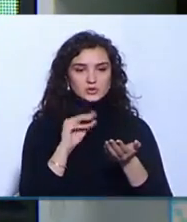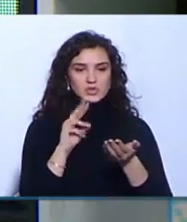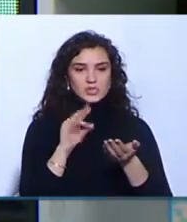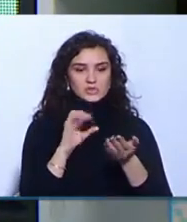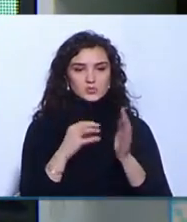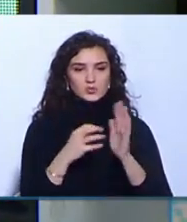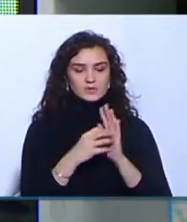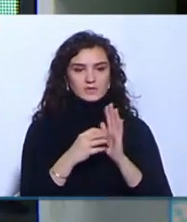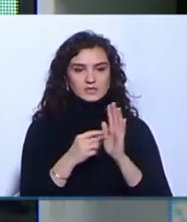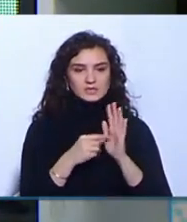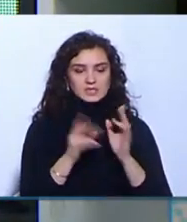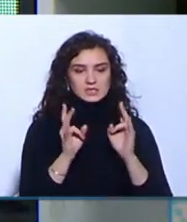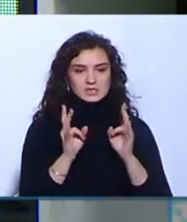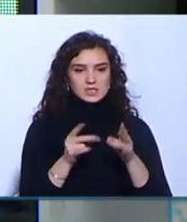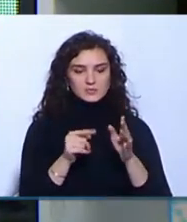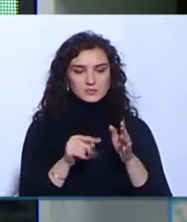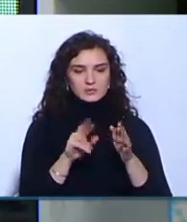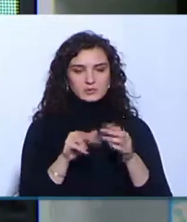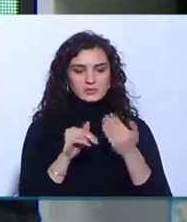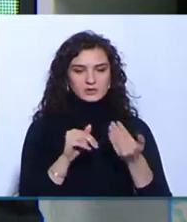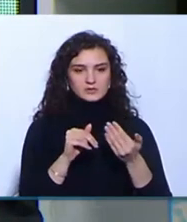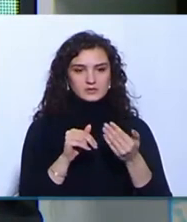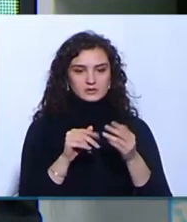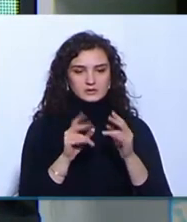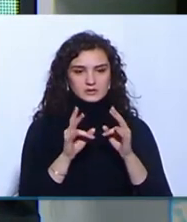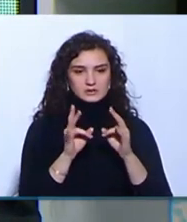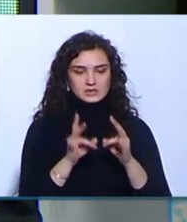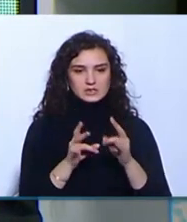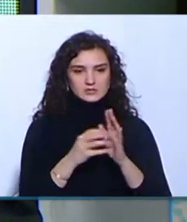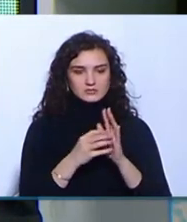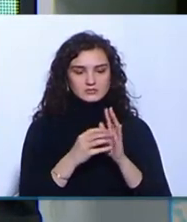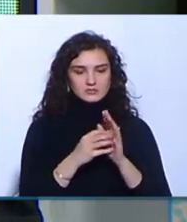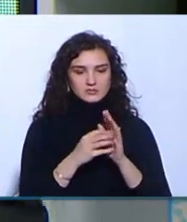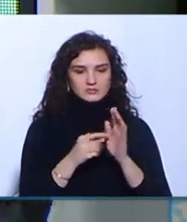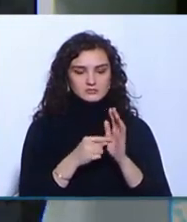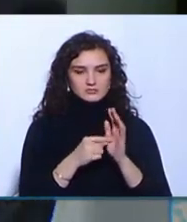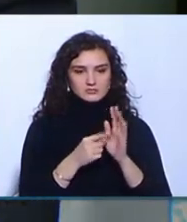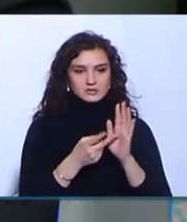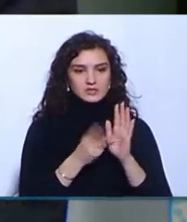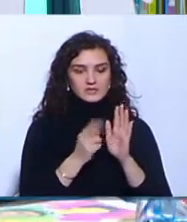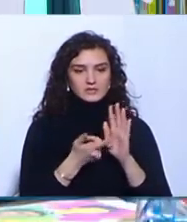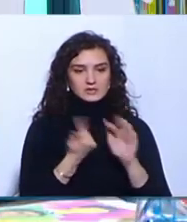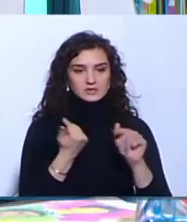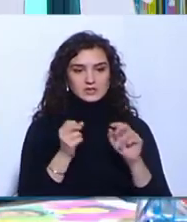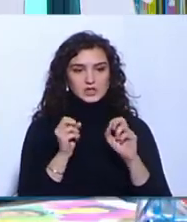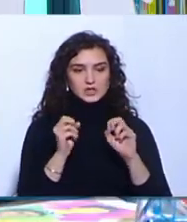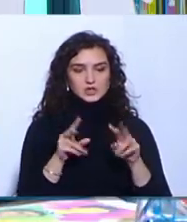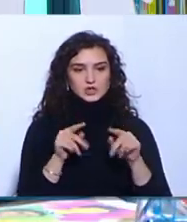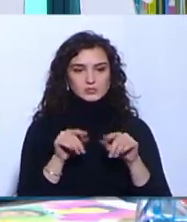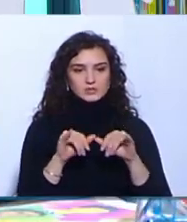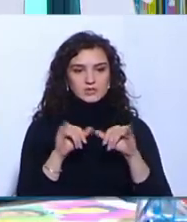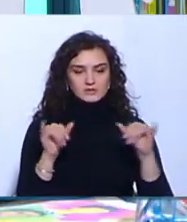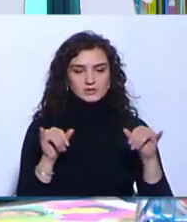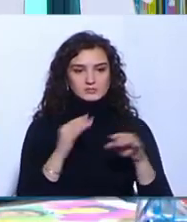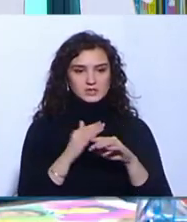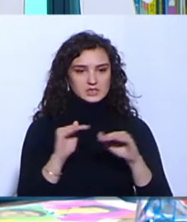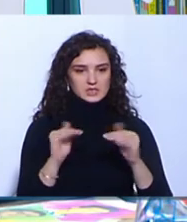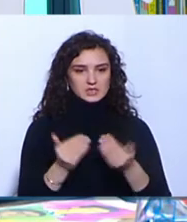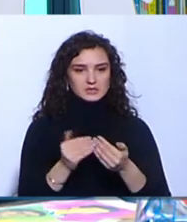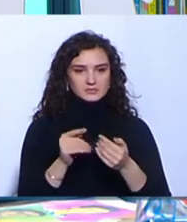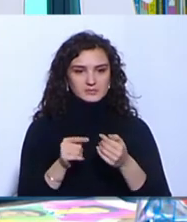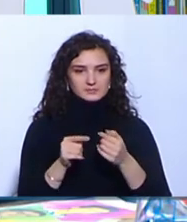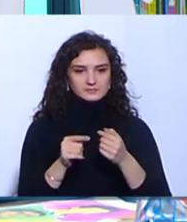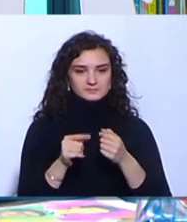ლიმფური კვანძი დაზიანებულია და თქვენ კვეთს დაზიანებულ ლიმფურ კვანძს, საშიშროება ლიმფედემის განვითარებას არის გაცილებით